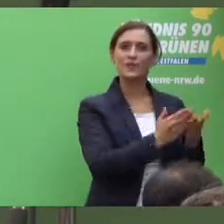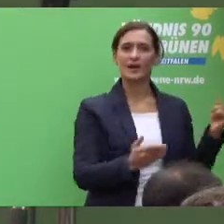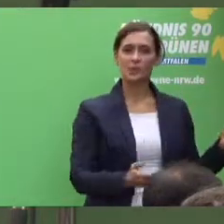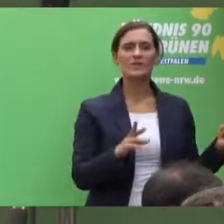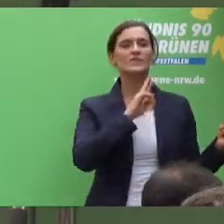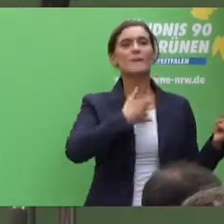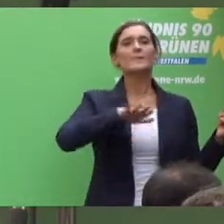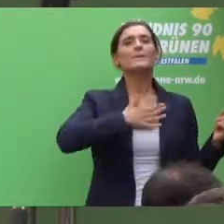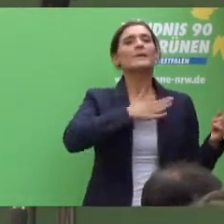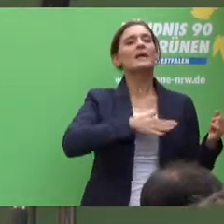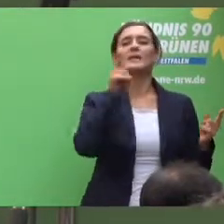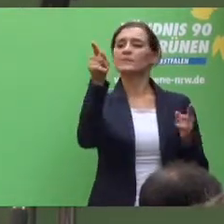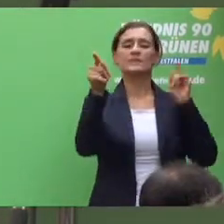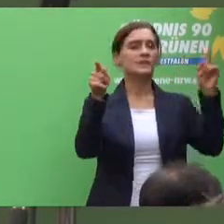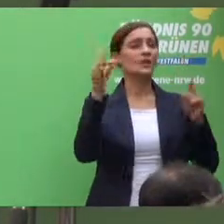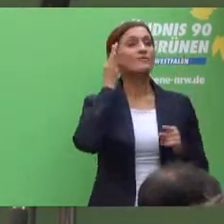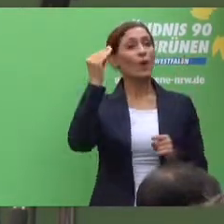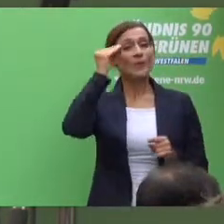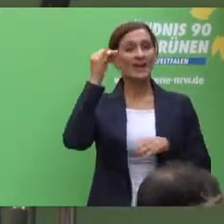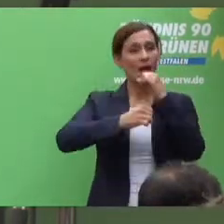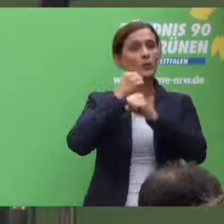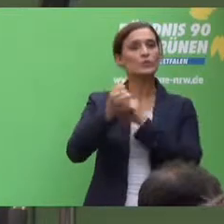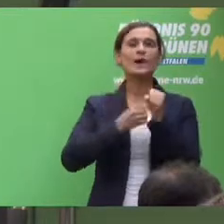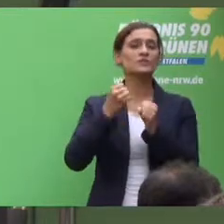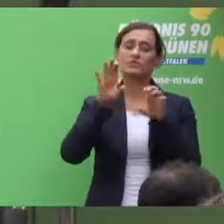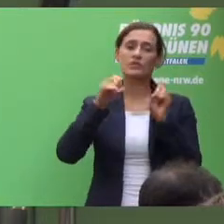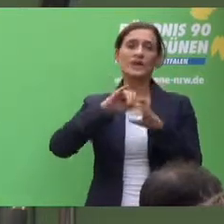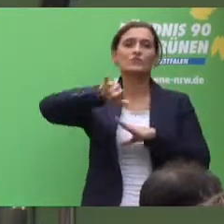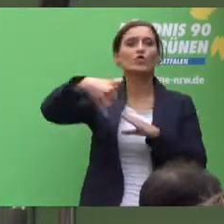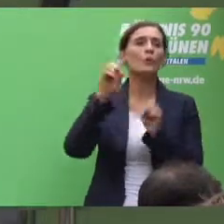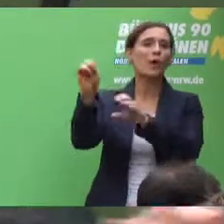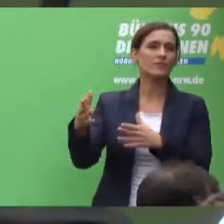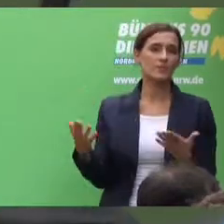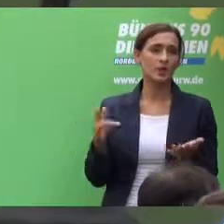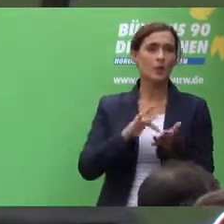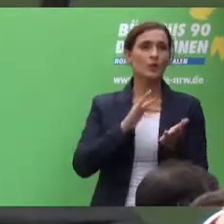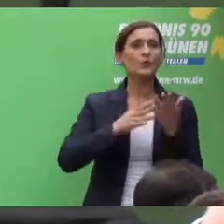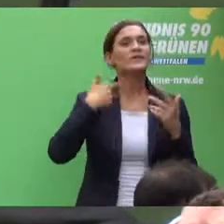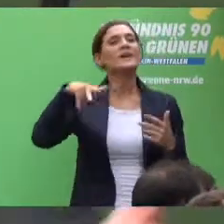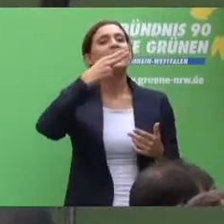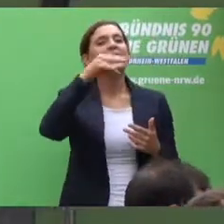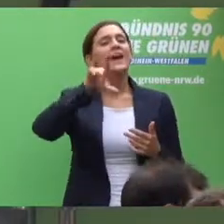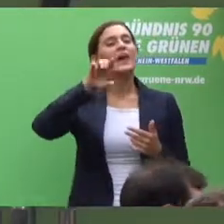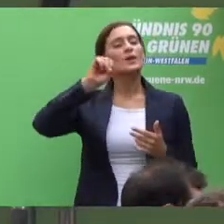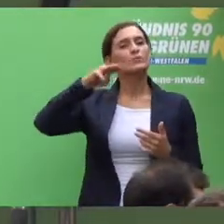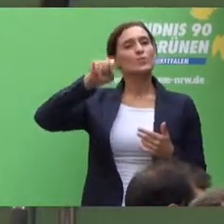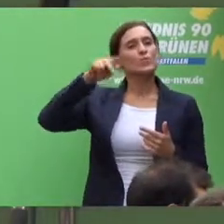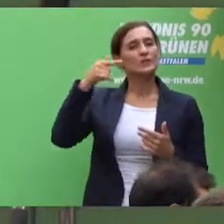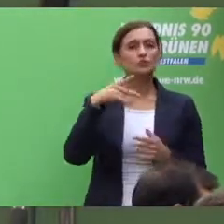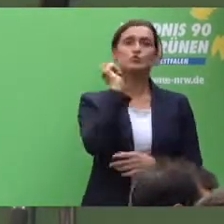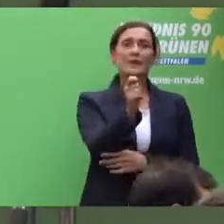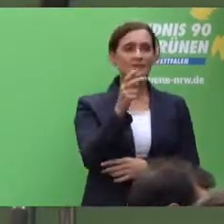die Merkel den Kanzlerjob auch los. Weil wer ist noch beliebter als Angela Merkel? Helmut Schmidt.